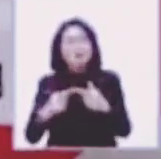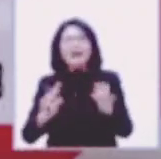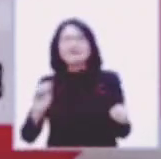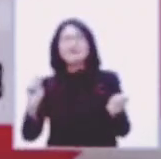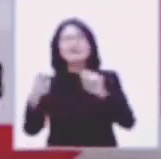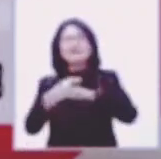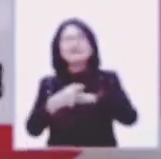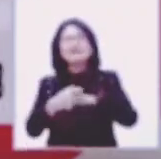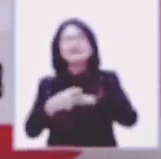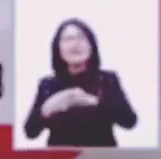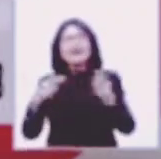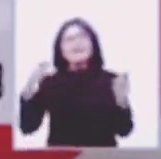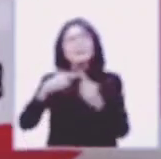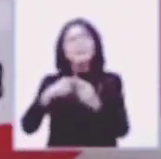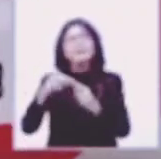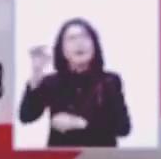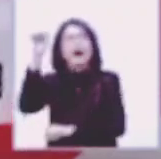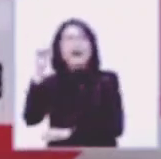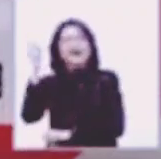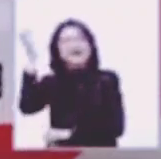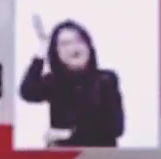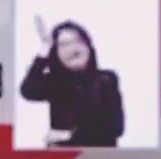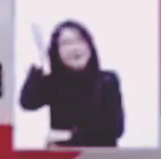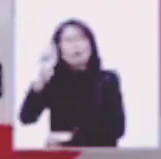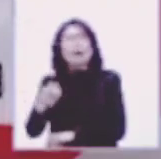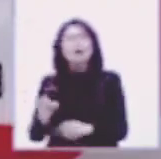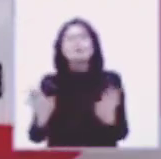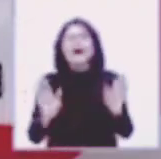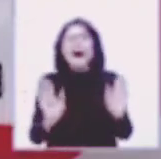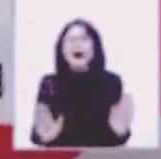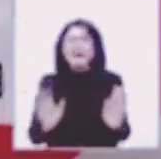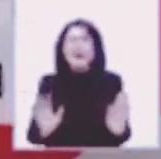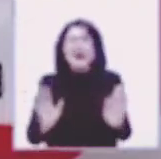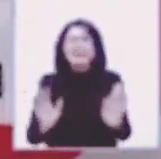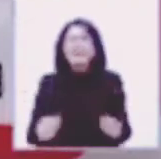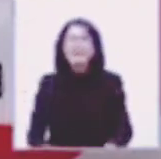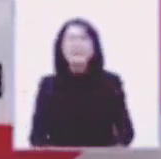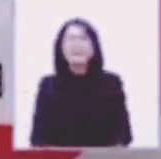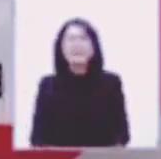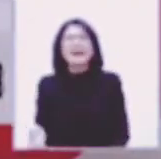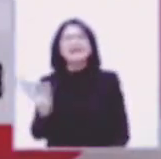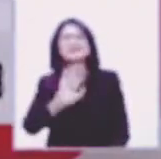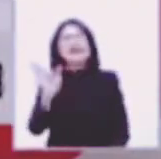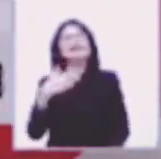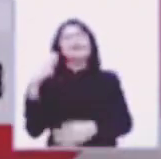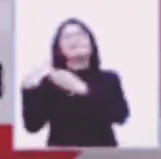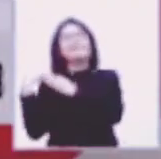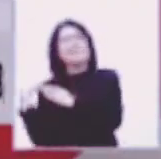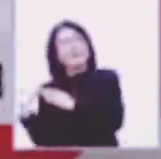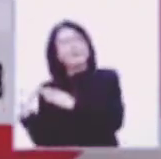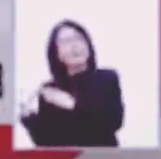transisi menuju energi hijau itu harus super hati-hati. Jangan sampai malah membebankan